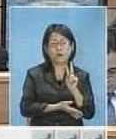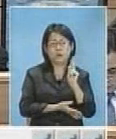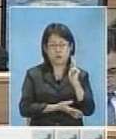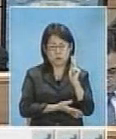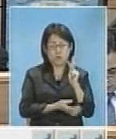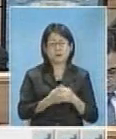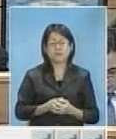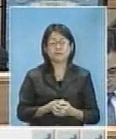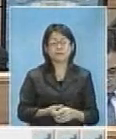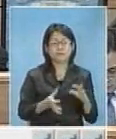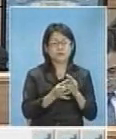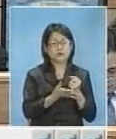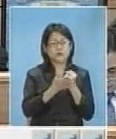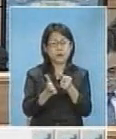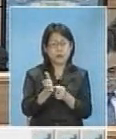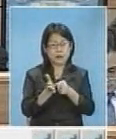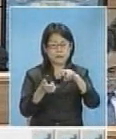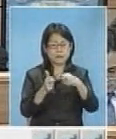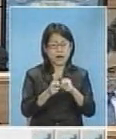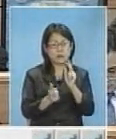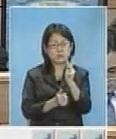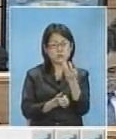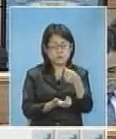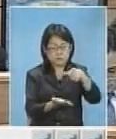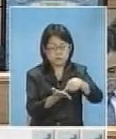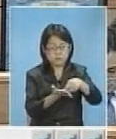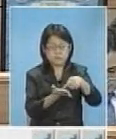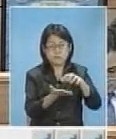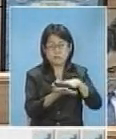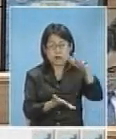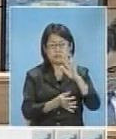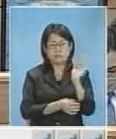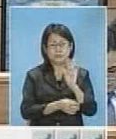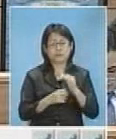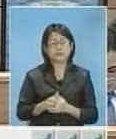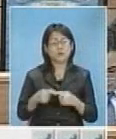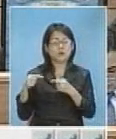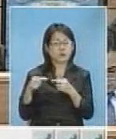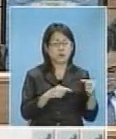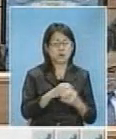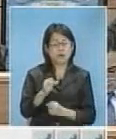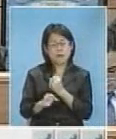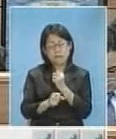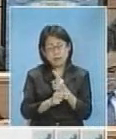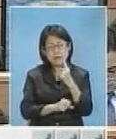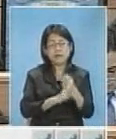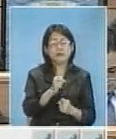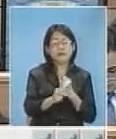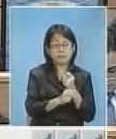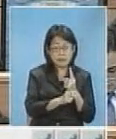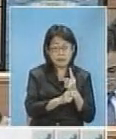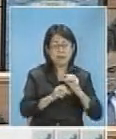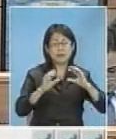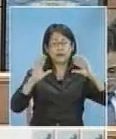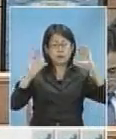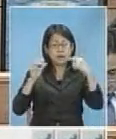ทุนฟื้นฟูเป็นภาระของกระทรวงการคลังจนถึงทุกวันนี้และทุกๆปีที่ผ่านมาจากนั้นรัฐบาล